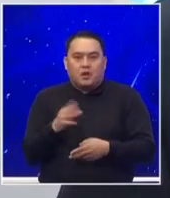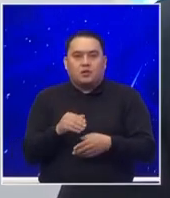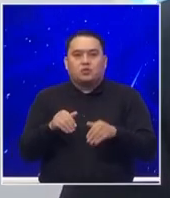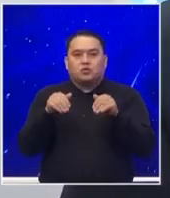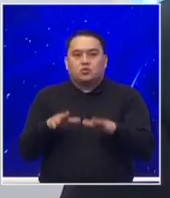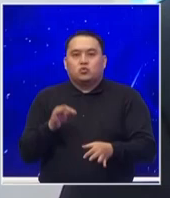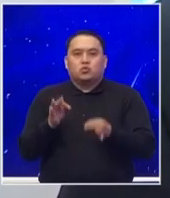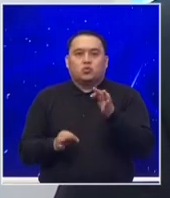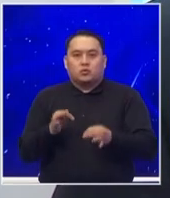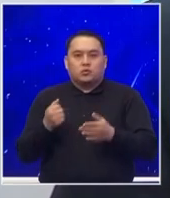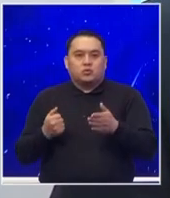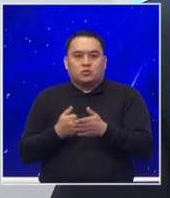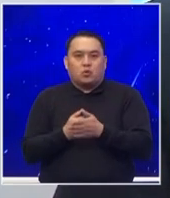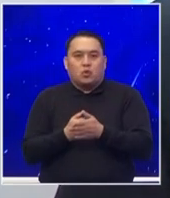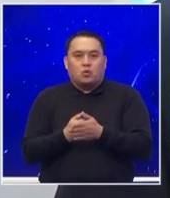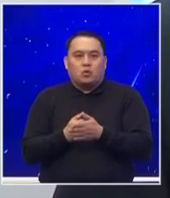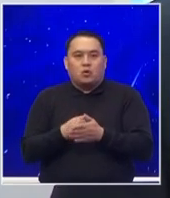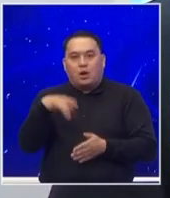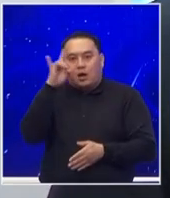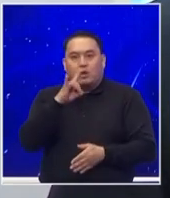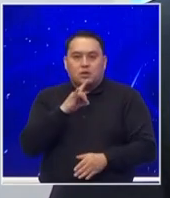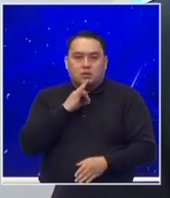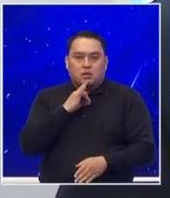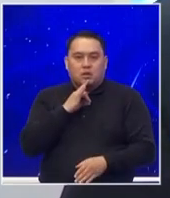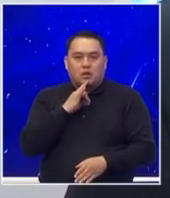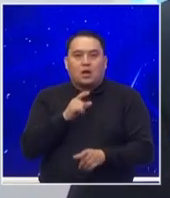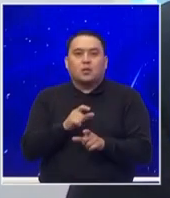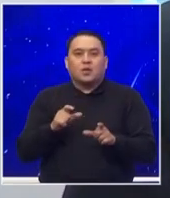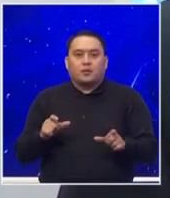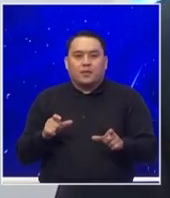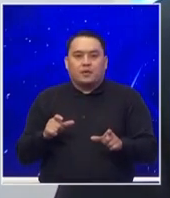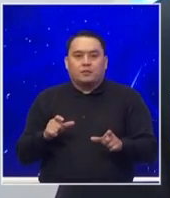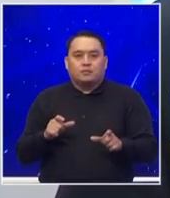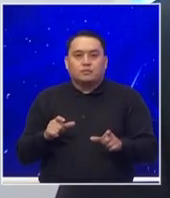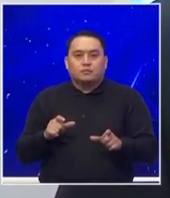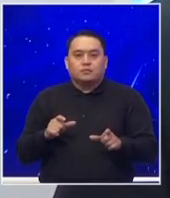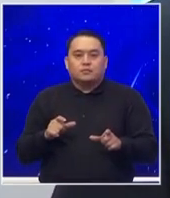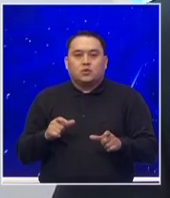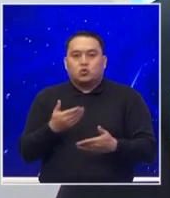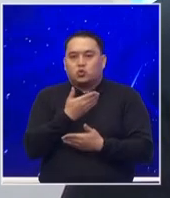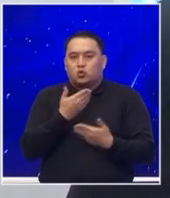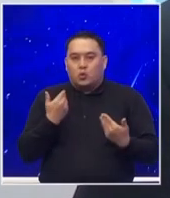шешімі шыққанға дейін, егер ол Қазақстан Республикасының азаматы сотталғандығы жоқ болатын